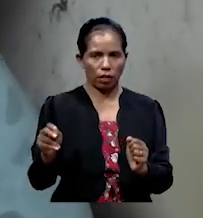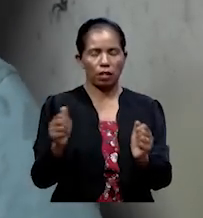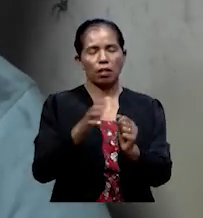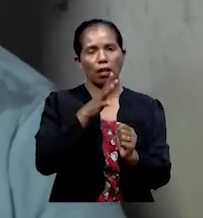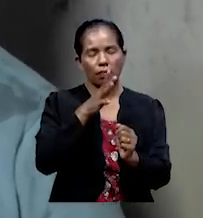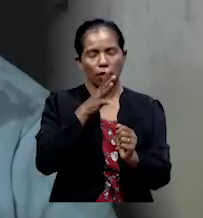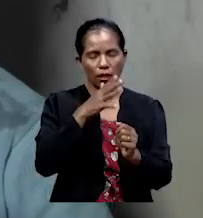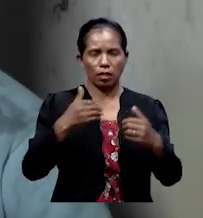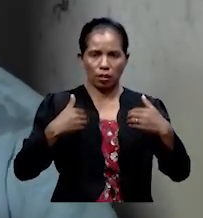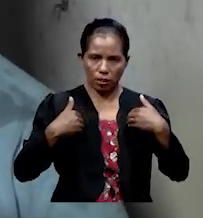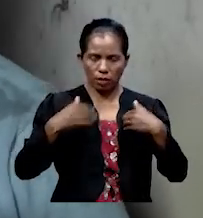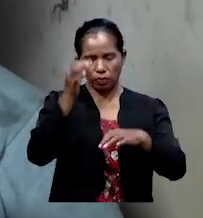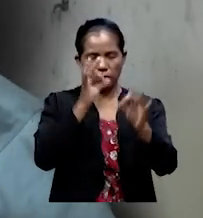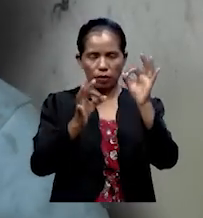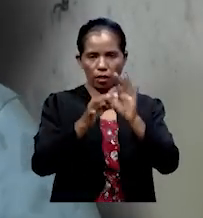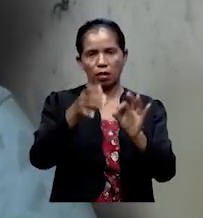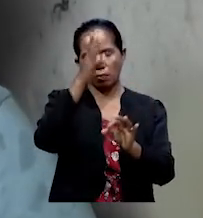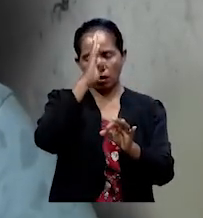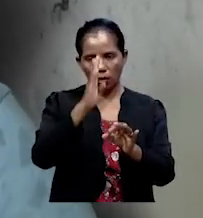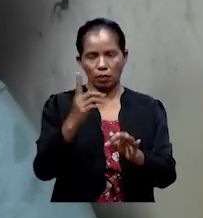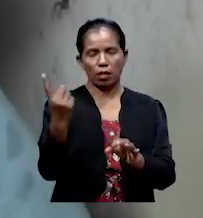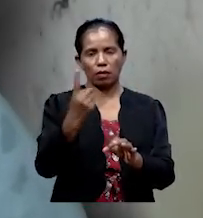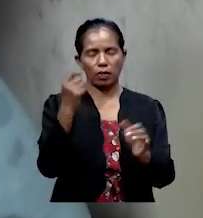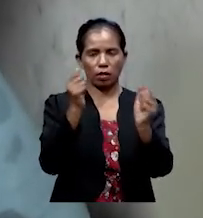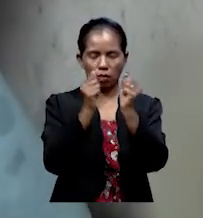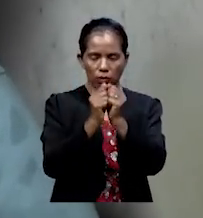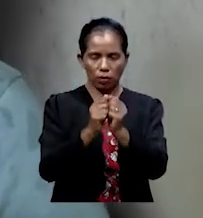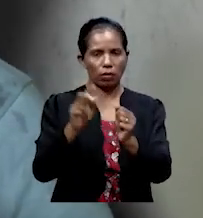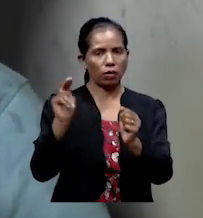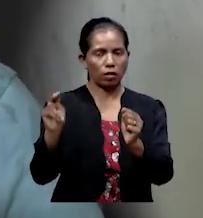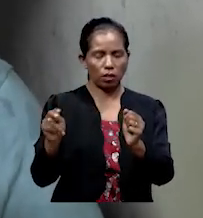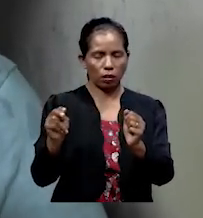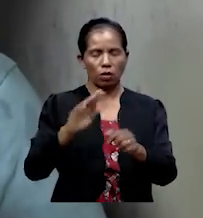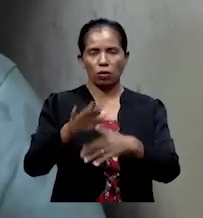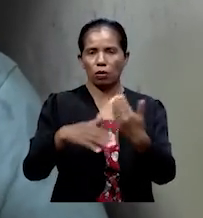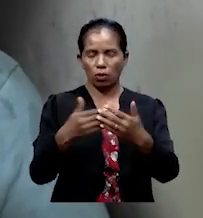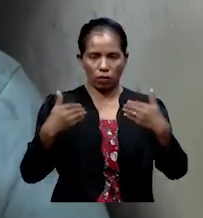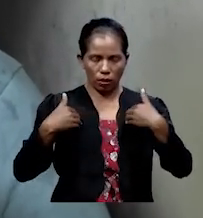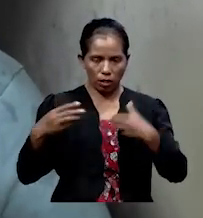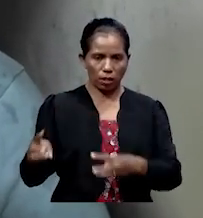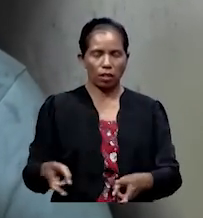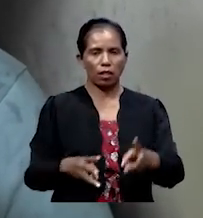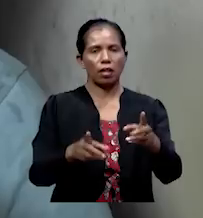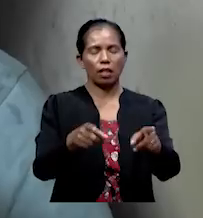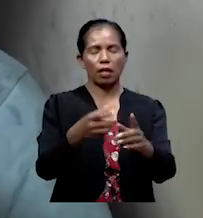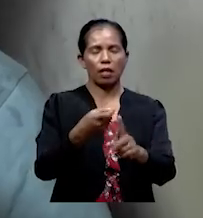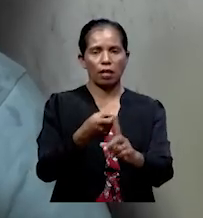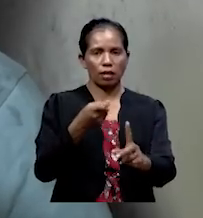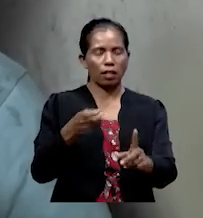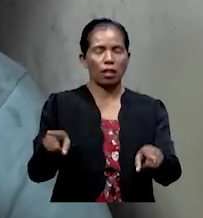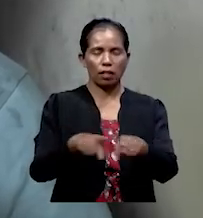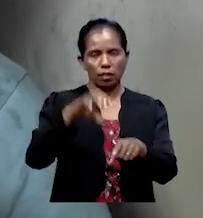ne fiar katak maromak sempre hamutu konia no buat hotu iha dalang. No hanesang rasa ida nebe inang ne